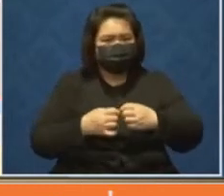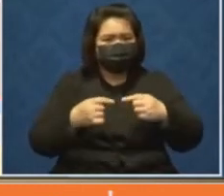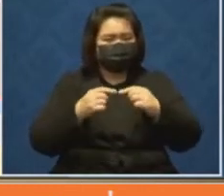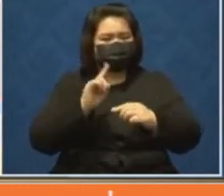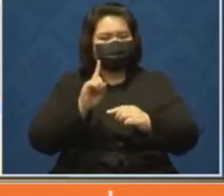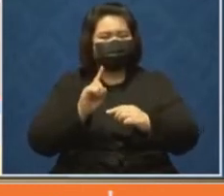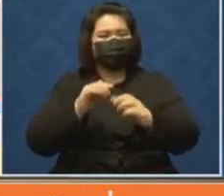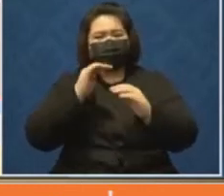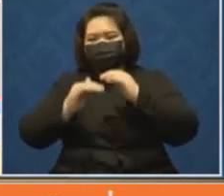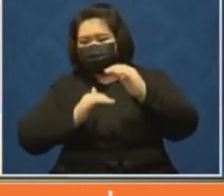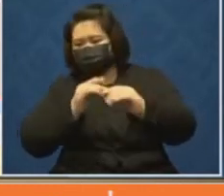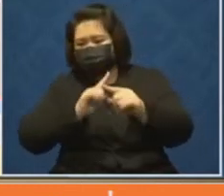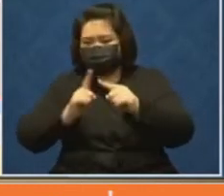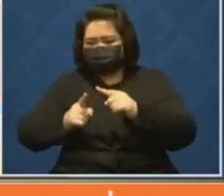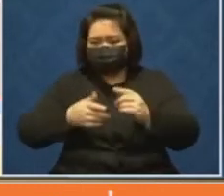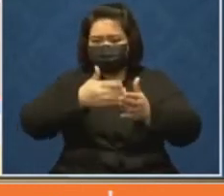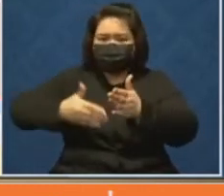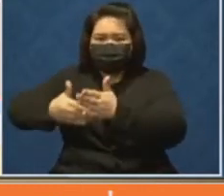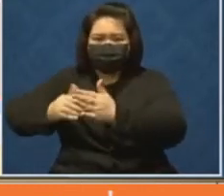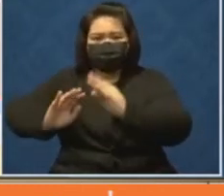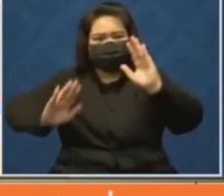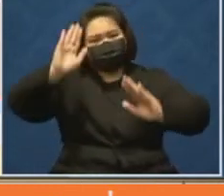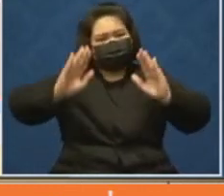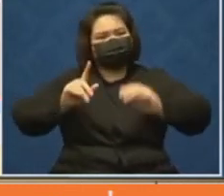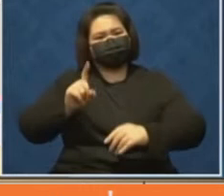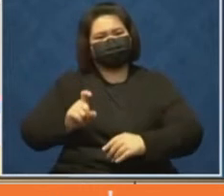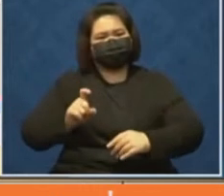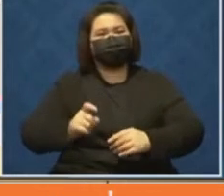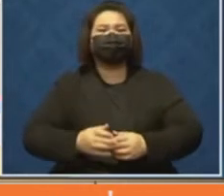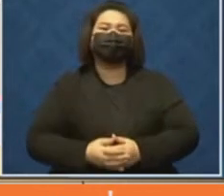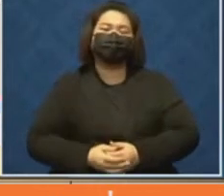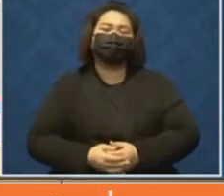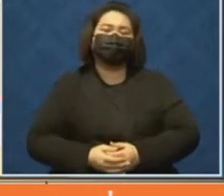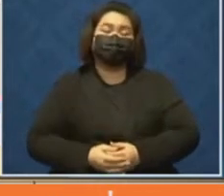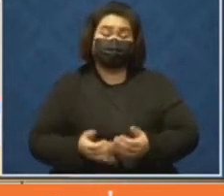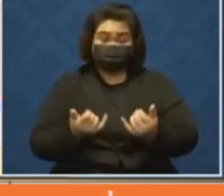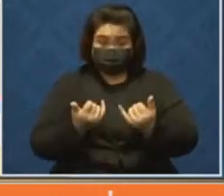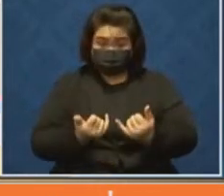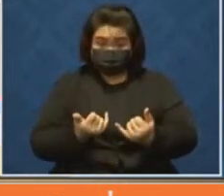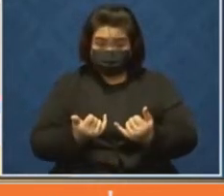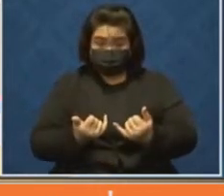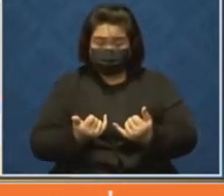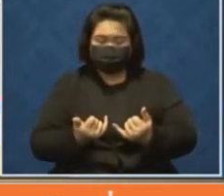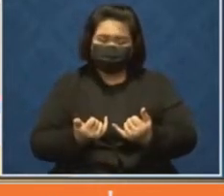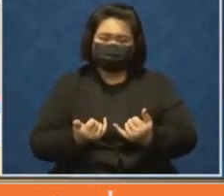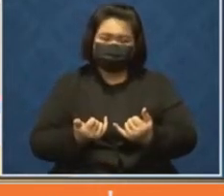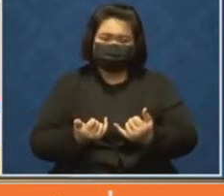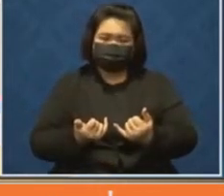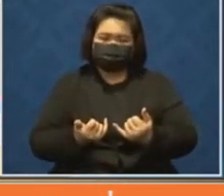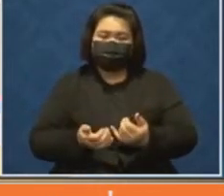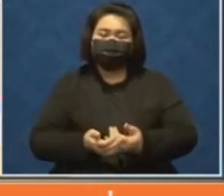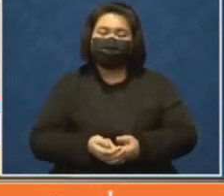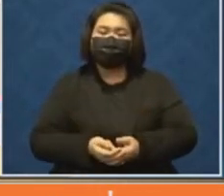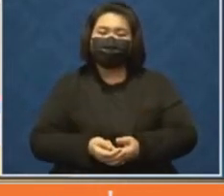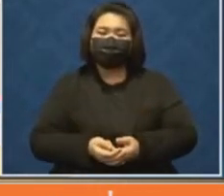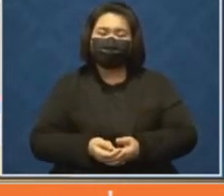ถือเปรัฐบาลที่รำเมิดสิดส่วบุคคลของพระชาชนอย่างร้ายกาศที่สุดและเป็นรัฐบาลที่คุกค